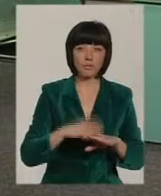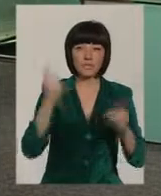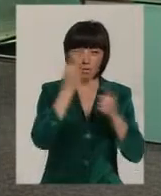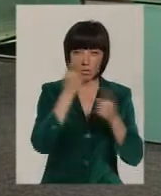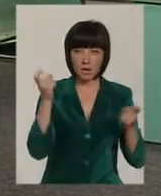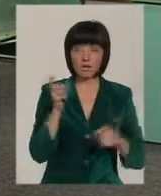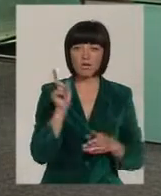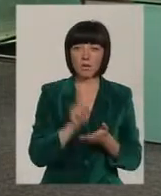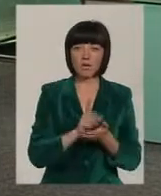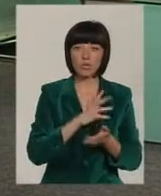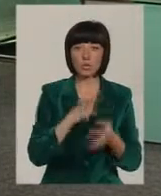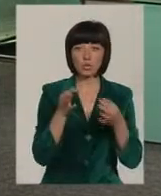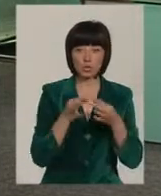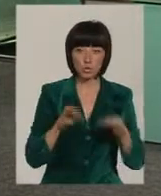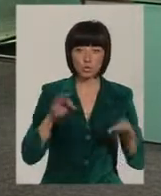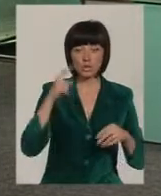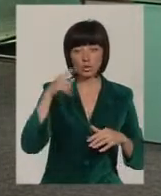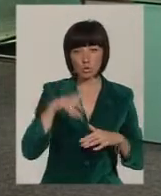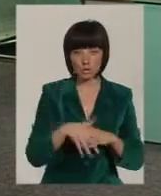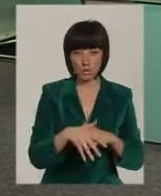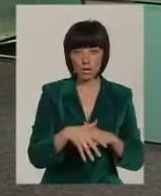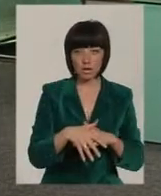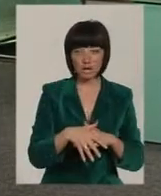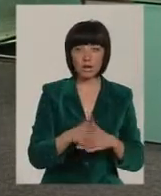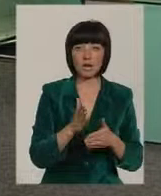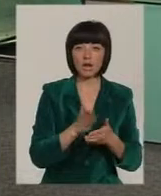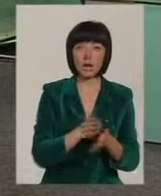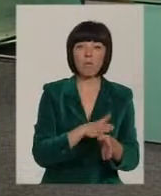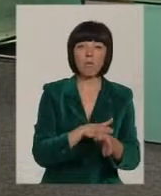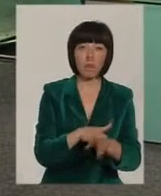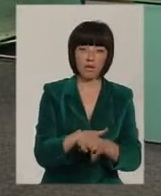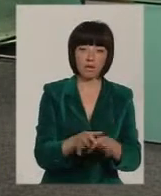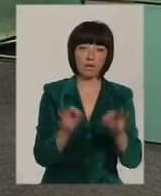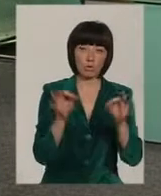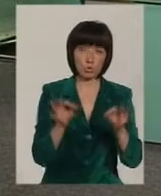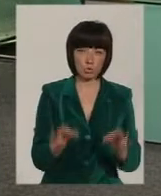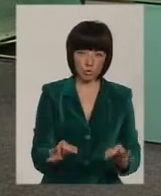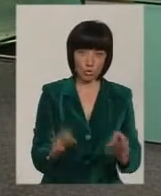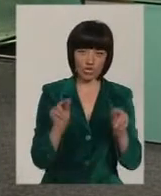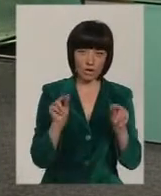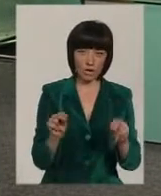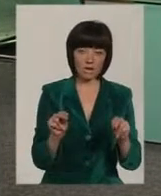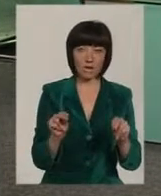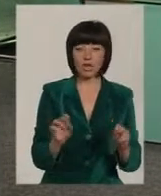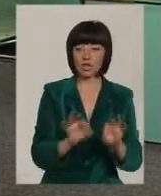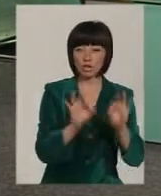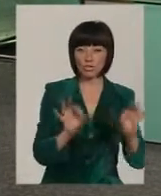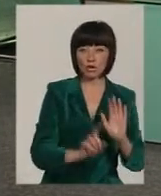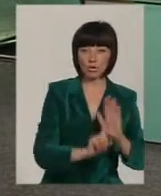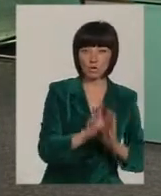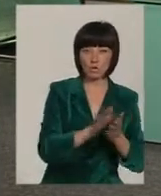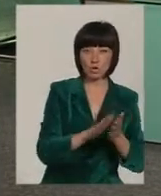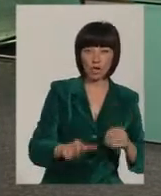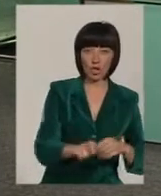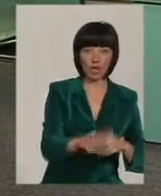Інформація має бути доступна і зрозуміла. І ще є такий термін – повна та достовірна. От, ми не, абсолютно нічого ні на початку забруднення річки